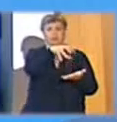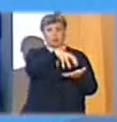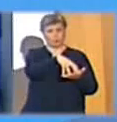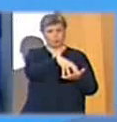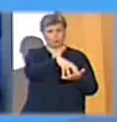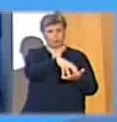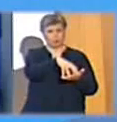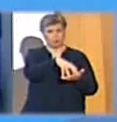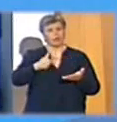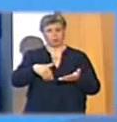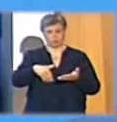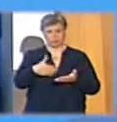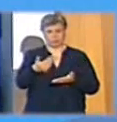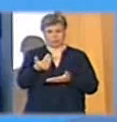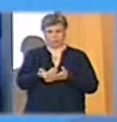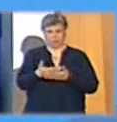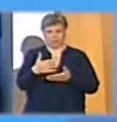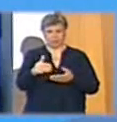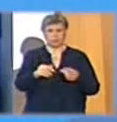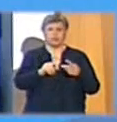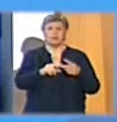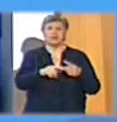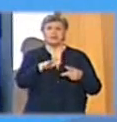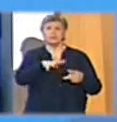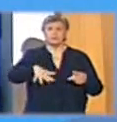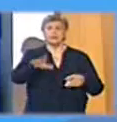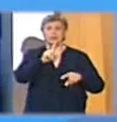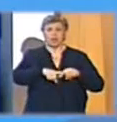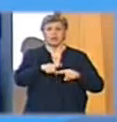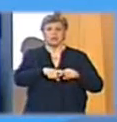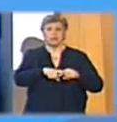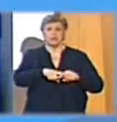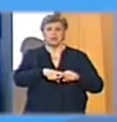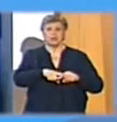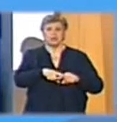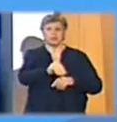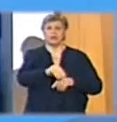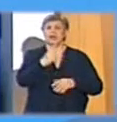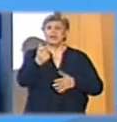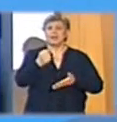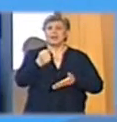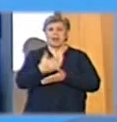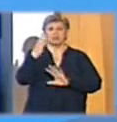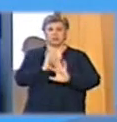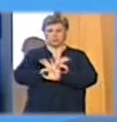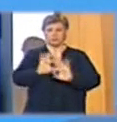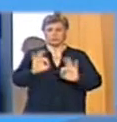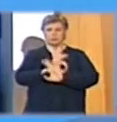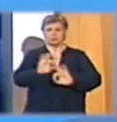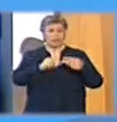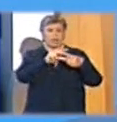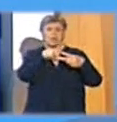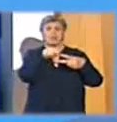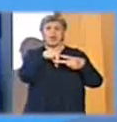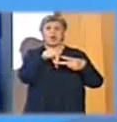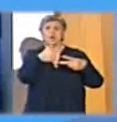λίγο, και το θέμα του ελληνικού. Καμία άλλη υποχρέωση δεν υπάρχει προκειμένου να ολοκληρωθεί η αξιολόγηση. Καμία άλλη.